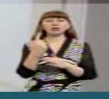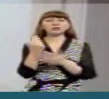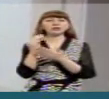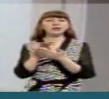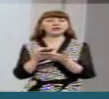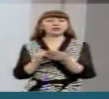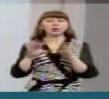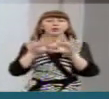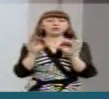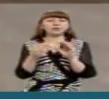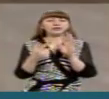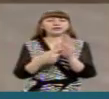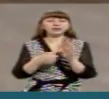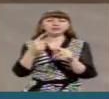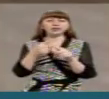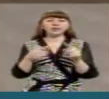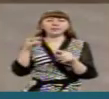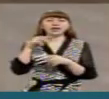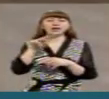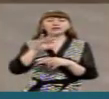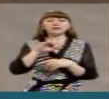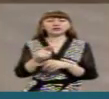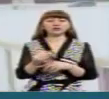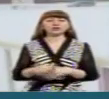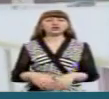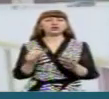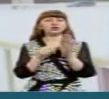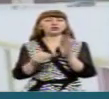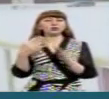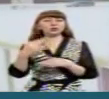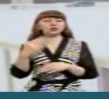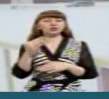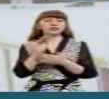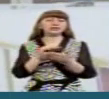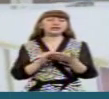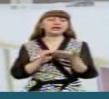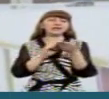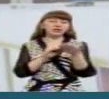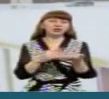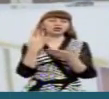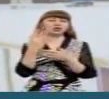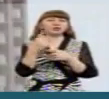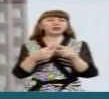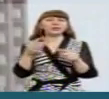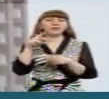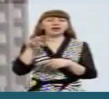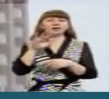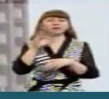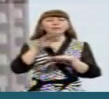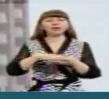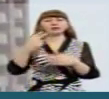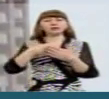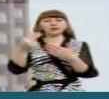өсімсіз 15 жылға беріледі. Жаңа жеңілдік бюджеттік қызметкерлерге арналған. Тобыл әлеуметтік кәсіпкерлік корпорациясы мен аймақта 50-ге жуық